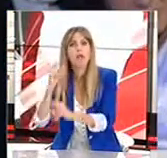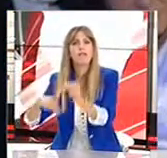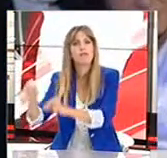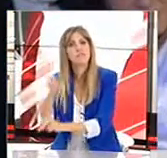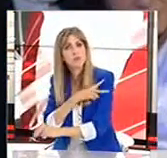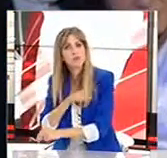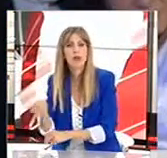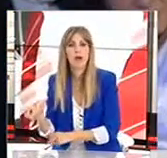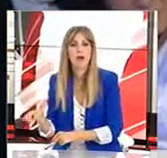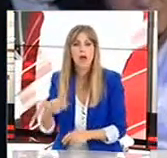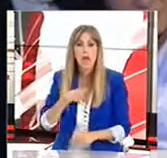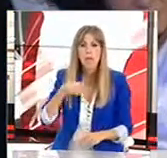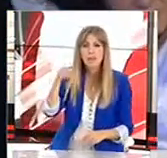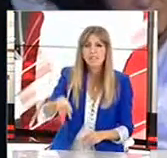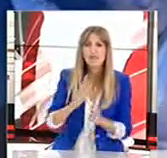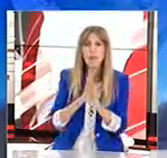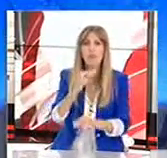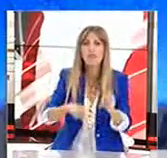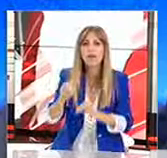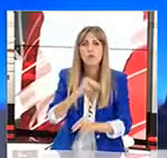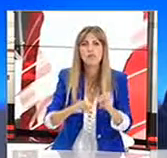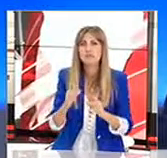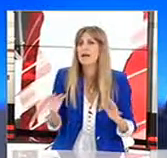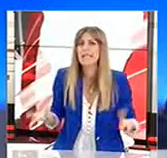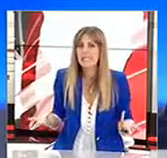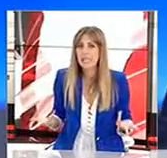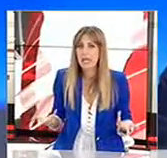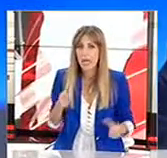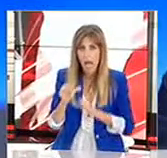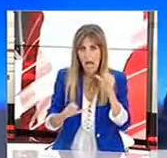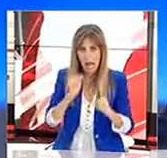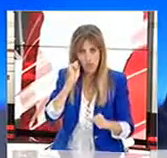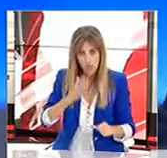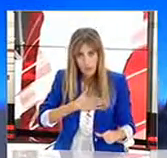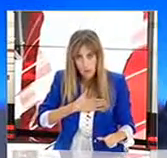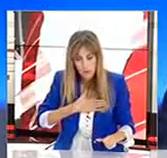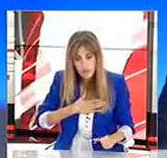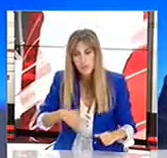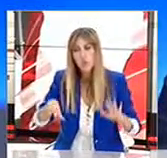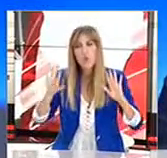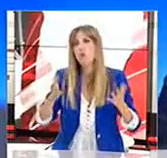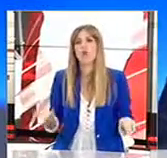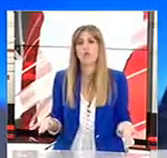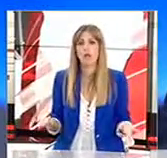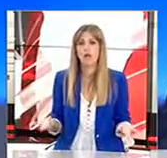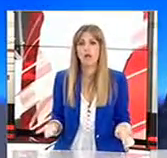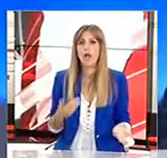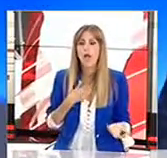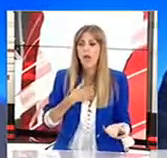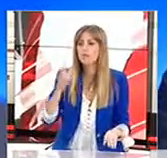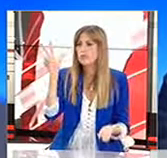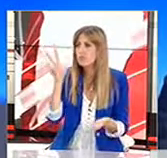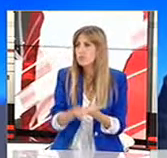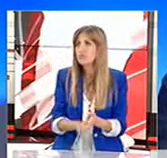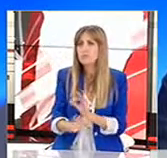κατοχυρώνουμε μεγάλο μέρος της ταυτότητας της εθνικής μέσα από την κατοχύρωση της ελληνικότητας